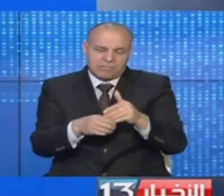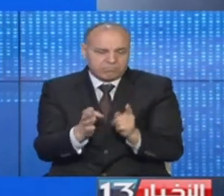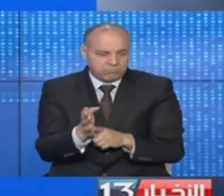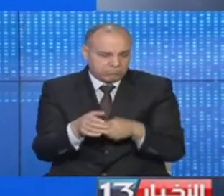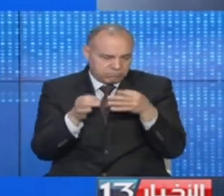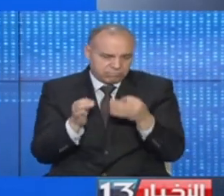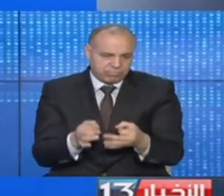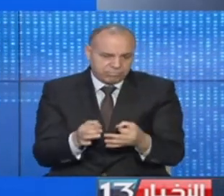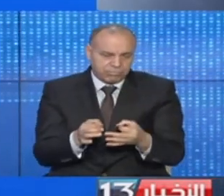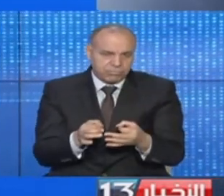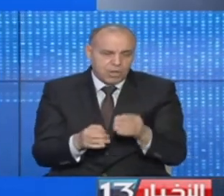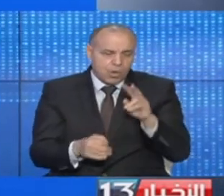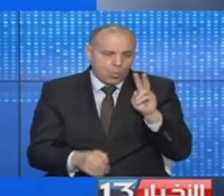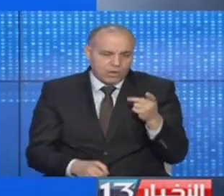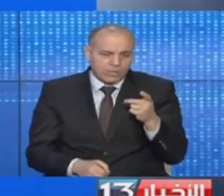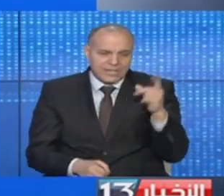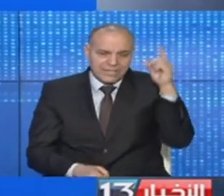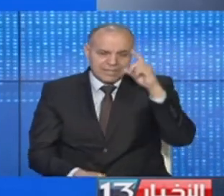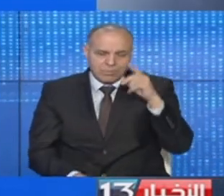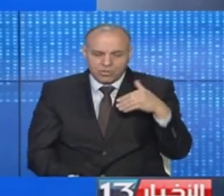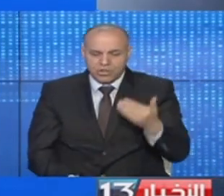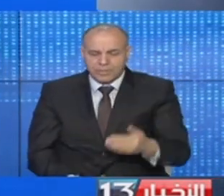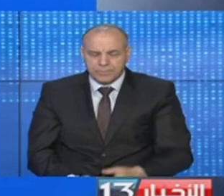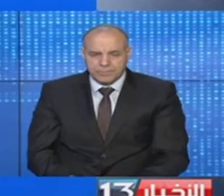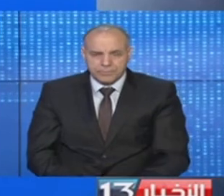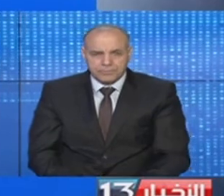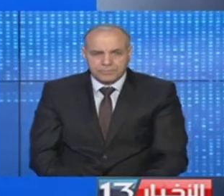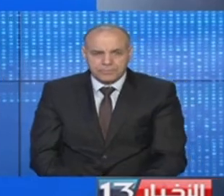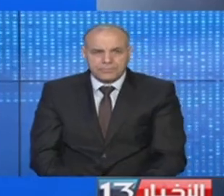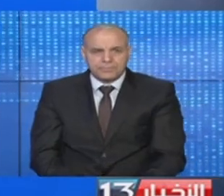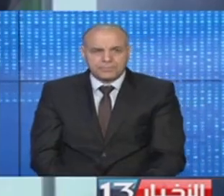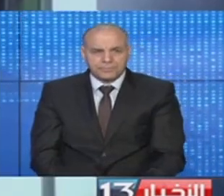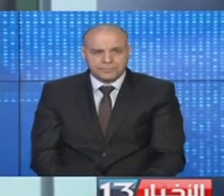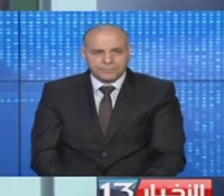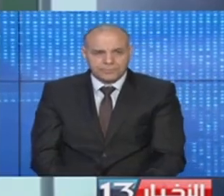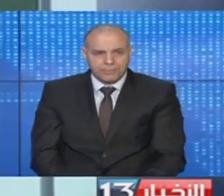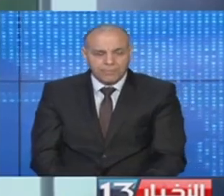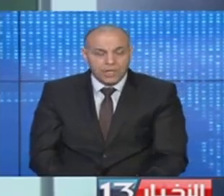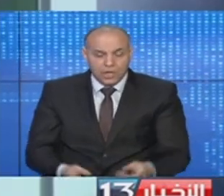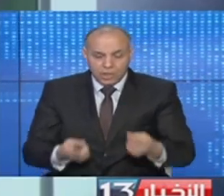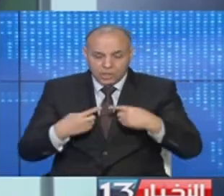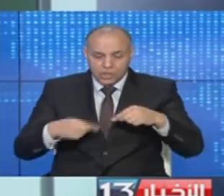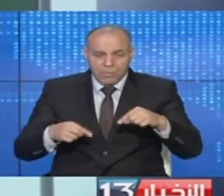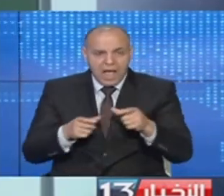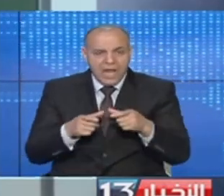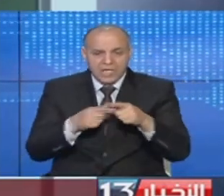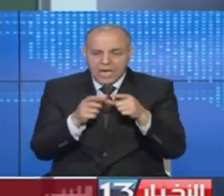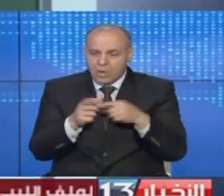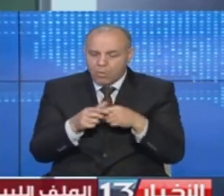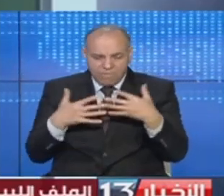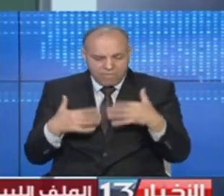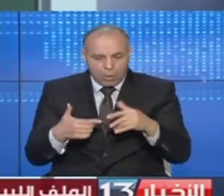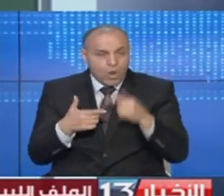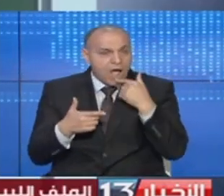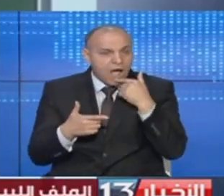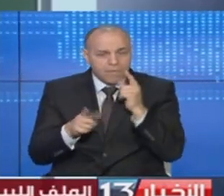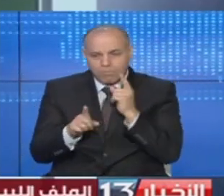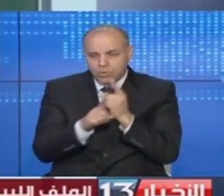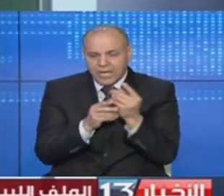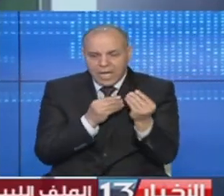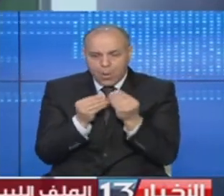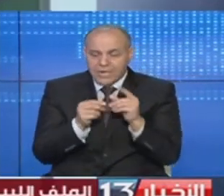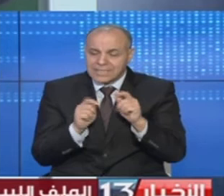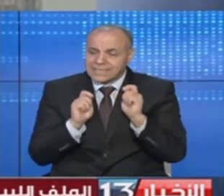المحددة للحادي والعشرين من ديسمبر القادم. انتهى اجتماع اللجنة القانونية المنبثقة عن ملتقى